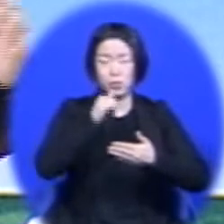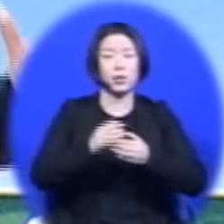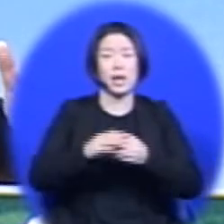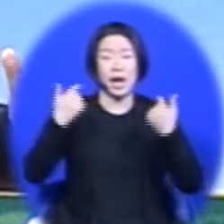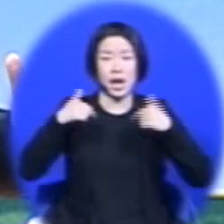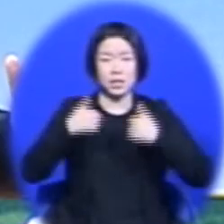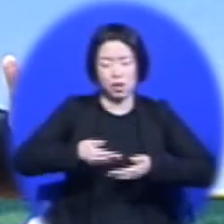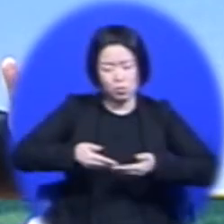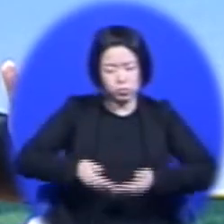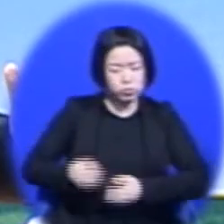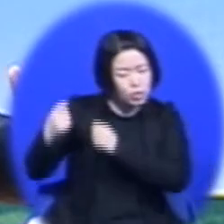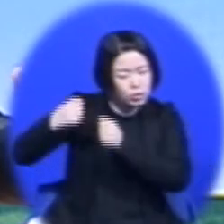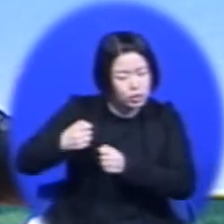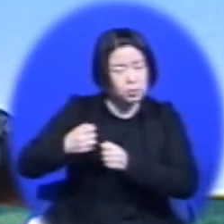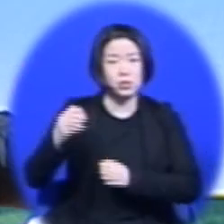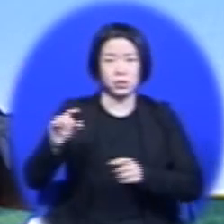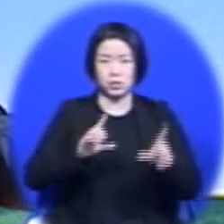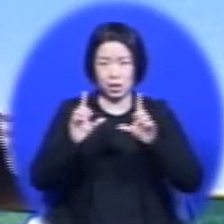늘 무거운 짐을 지고